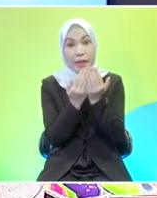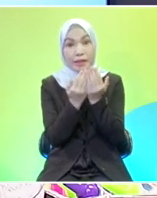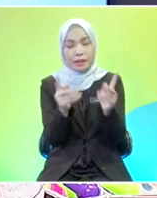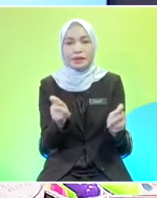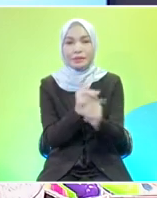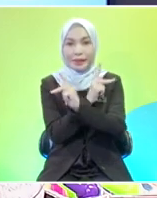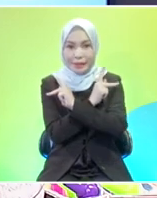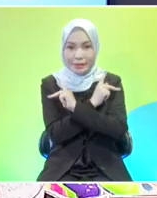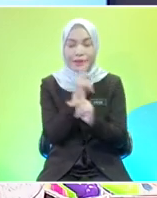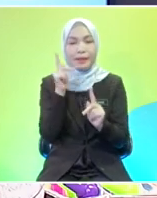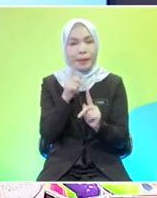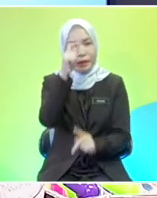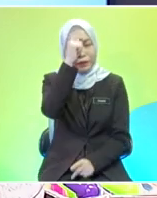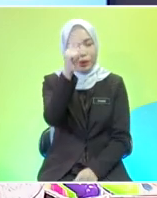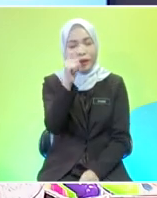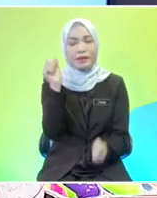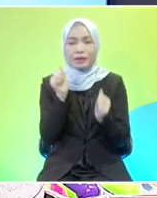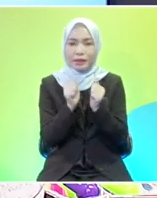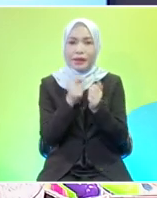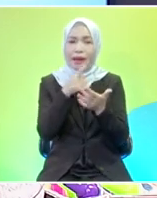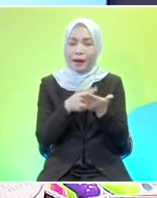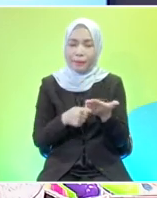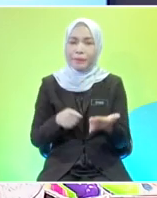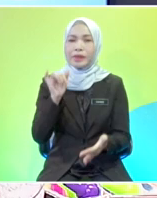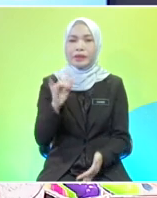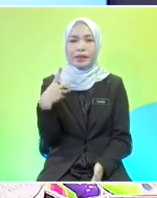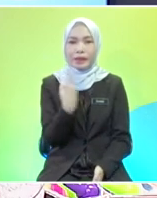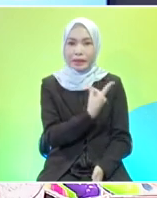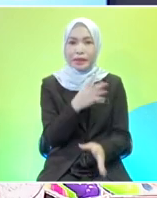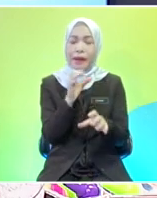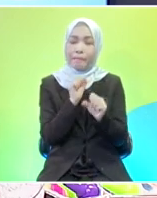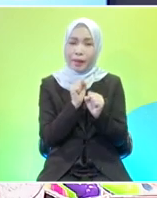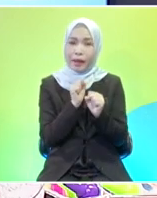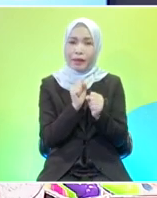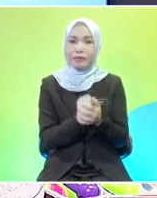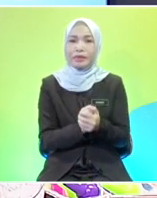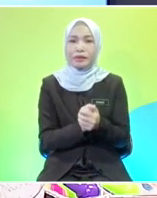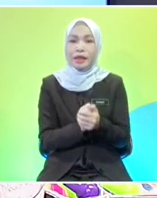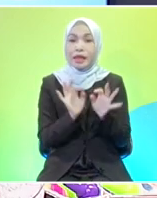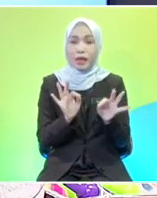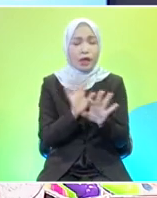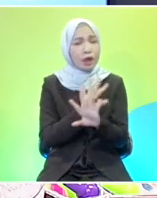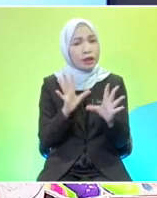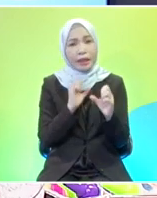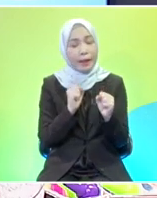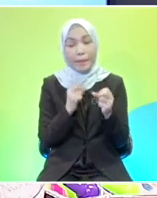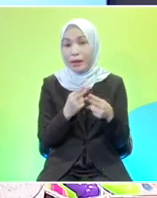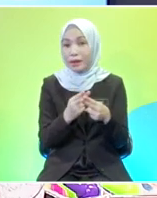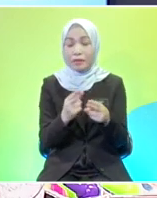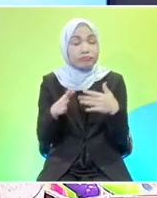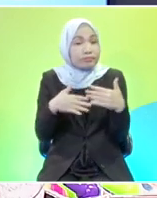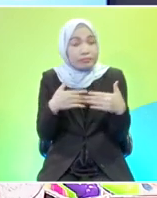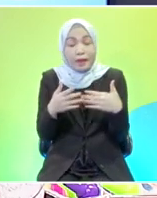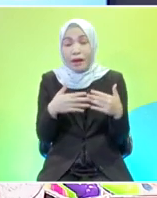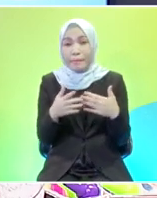saja nikmat yang diberikan kisah lah bagi hadiah bagi hadiah pun Tak peka kadang-kadang orang kirim